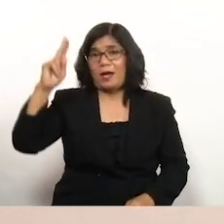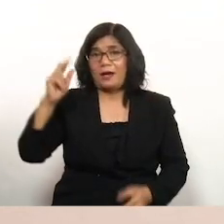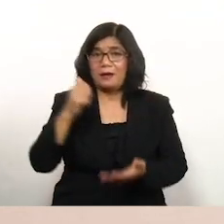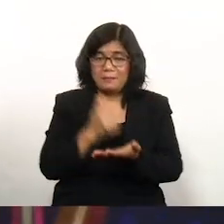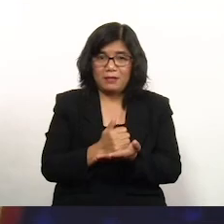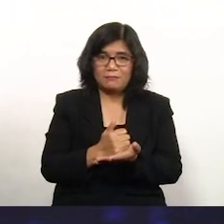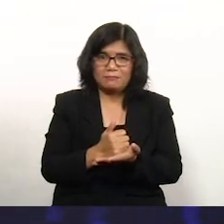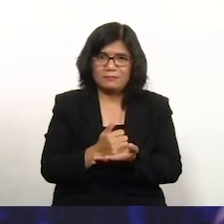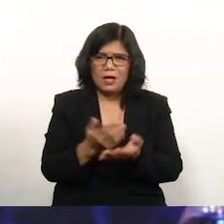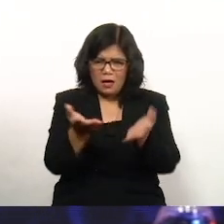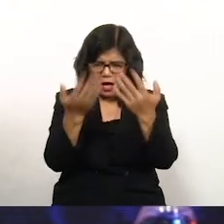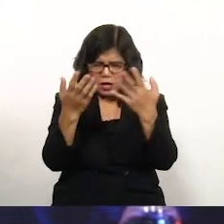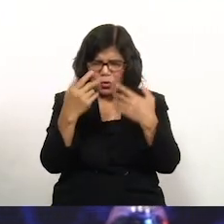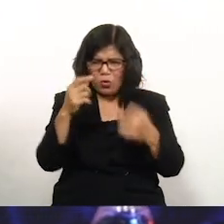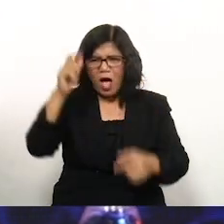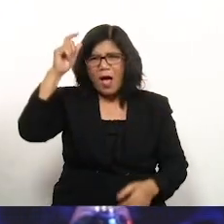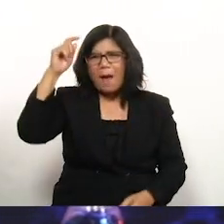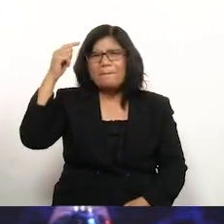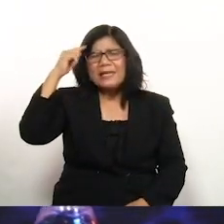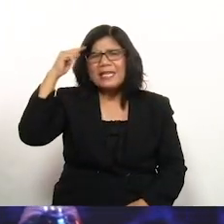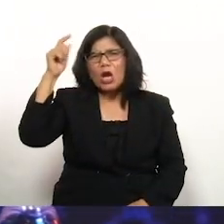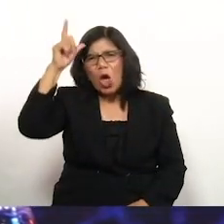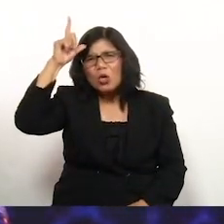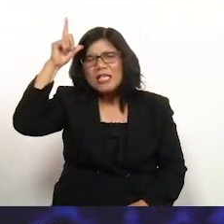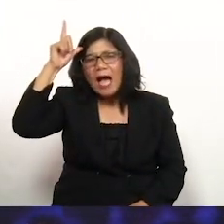Hai saya mengajak sudah berpikir secara logika